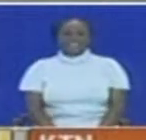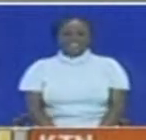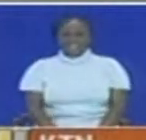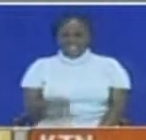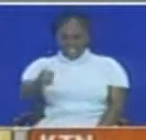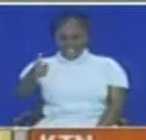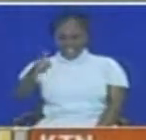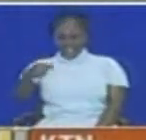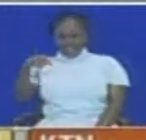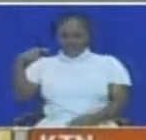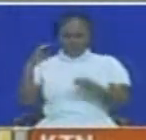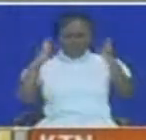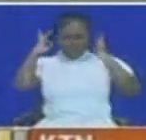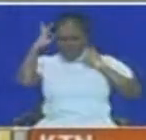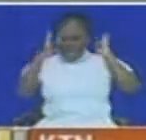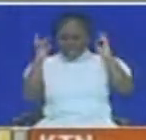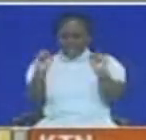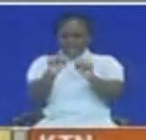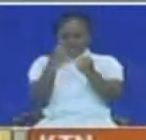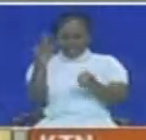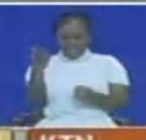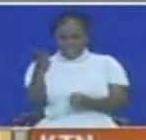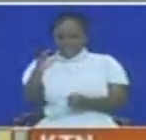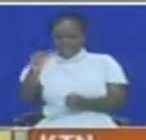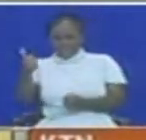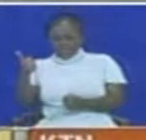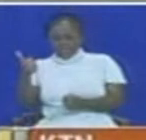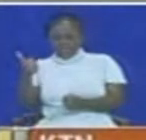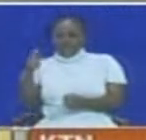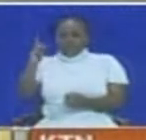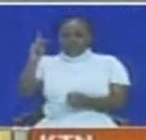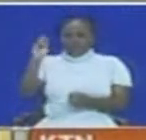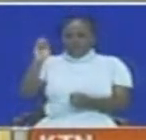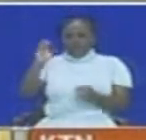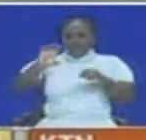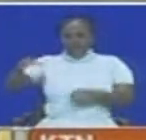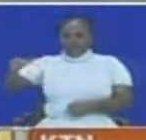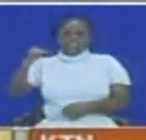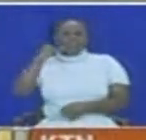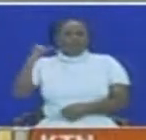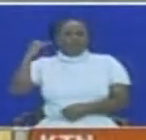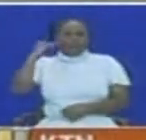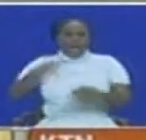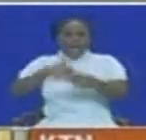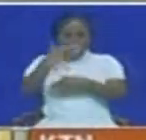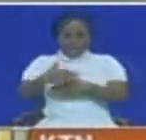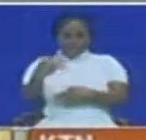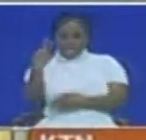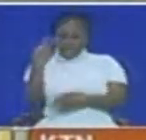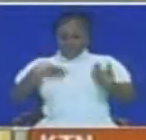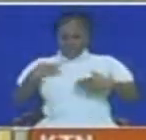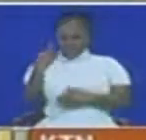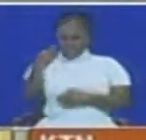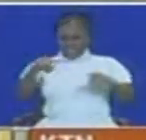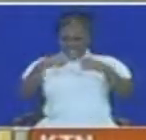Kwingineko, taharuki imetanda katika eneo la Kiptororo, Kuresoya Kaskazini, katika kaunti ya Nakuru baada ya watu watatu kujeruhiwa